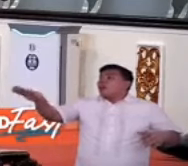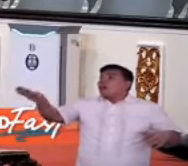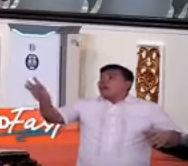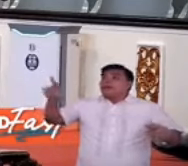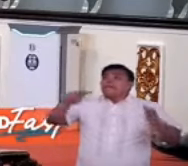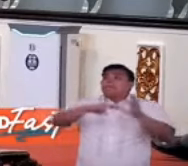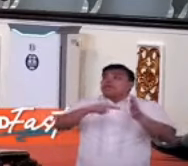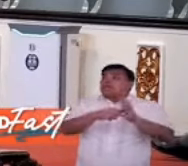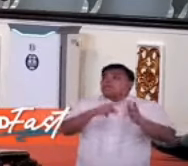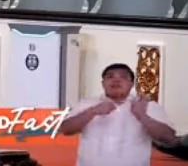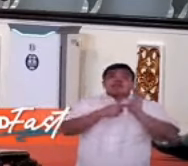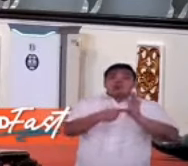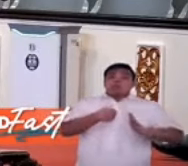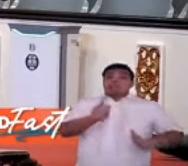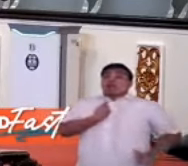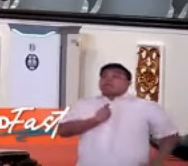Lumang ka.